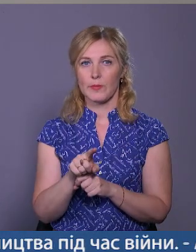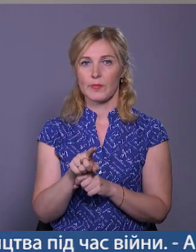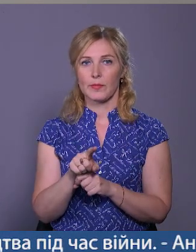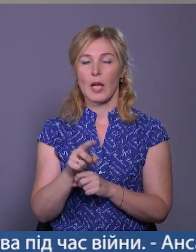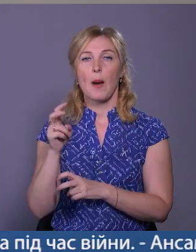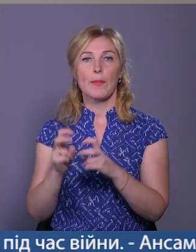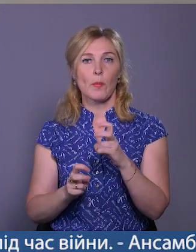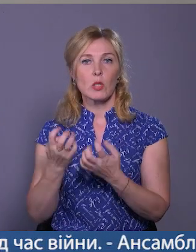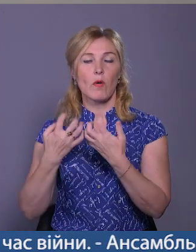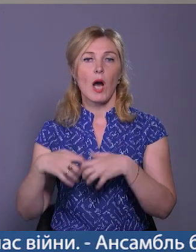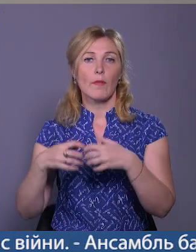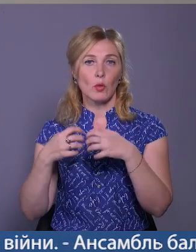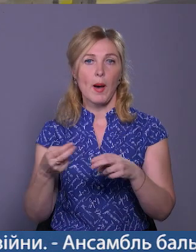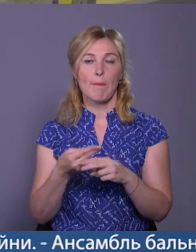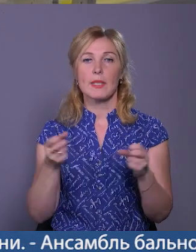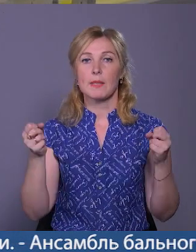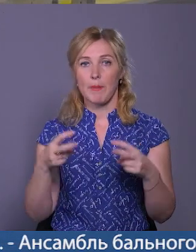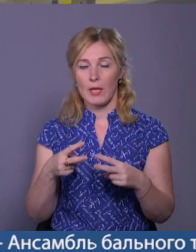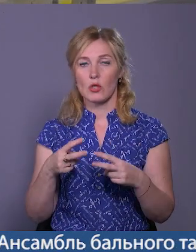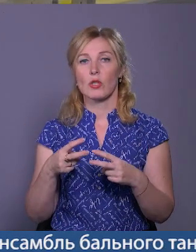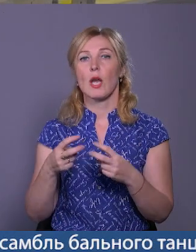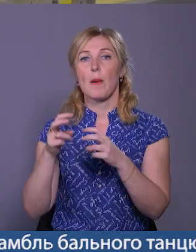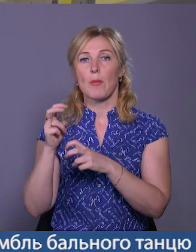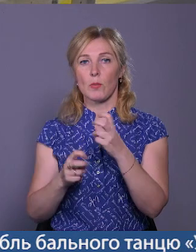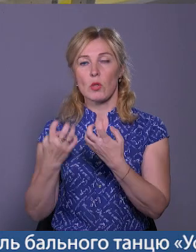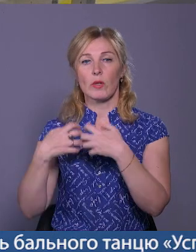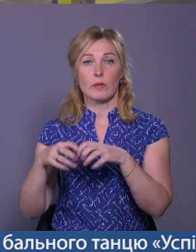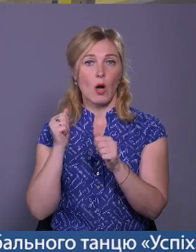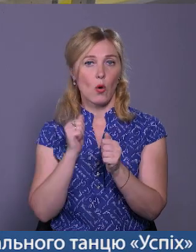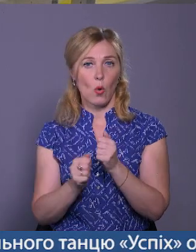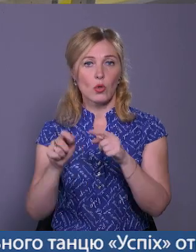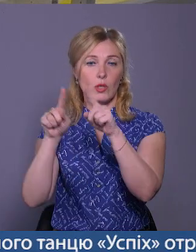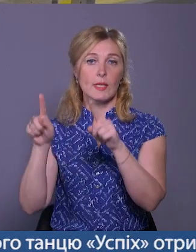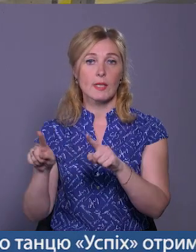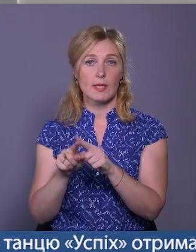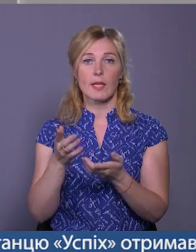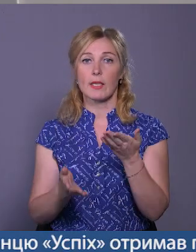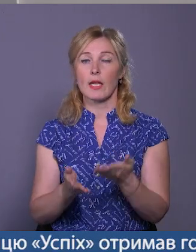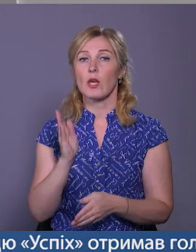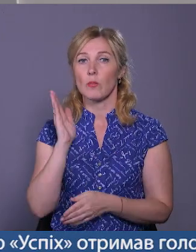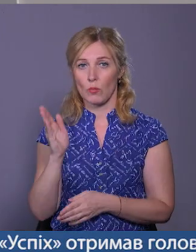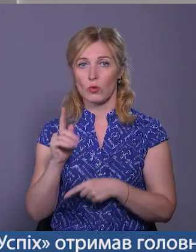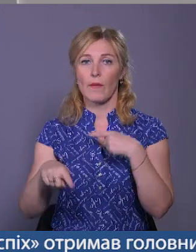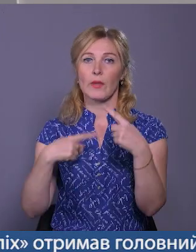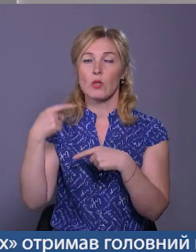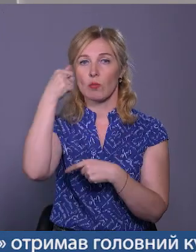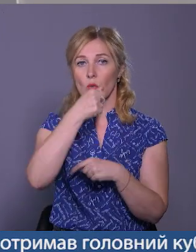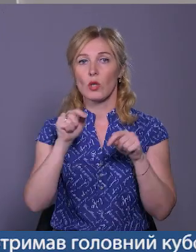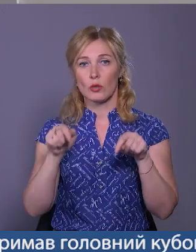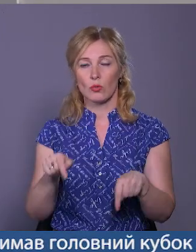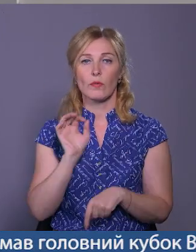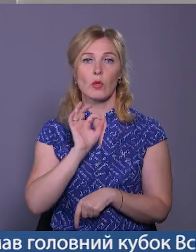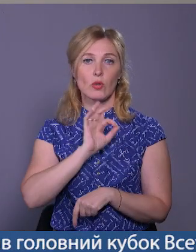промисловий автоматики безпечної промислової автоматики кожен студент який буде в наступному році тут